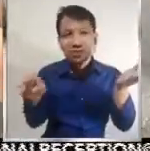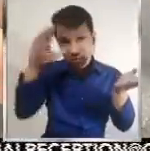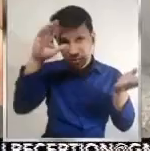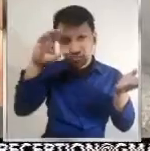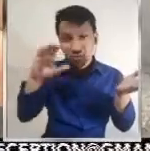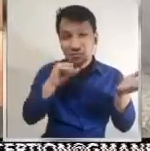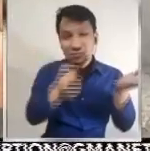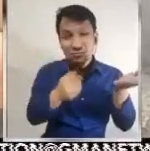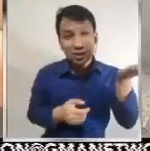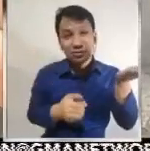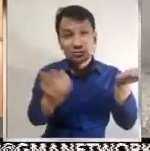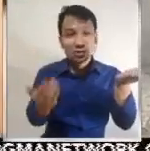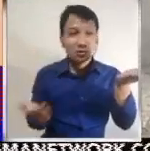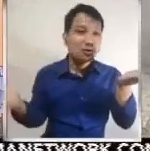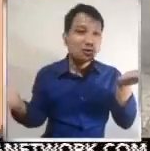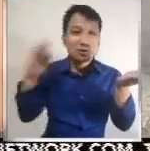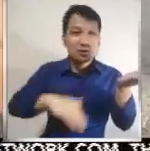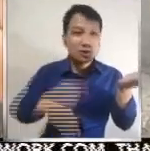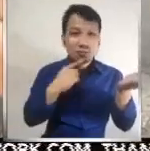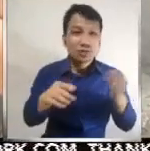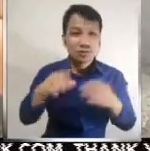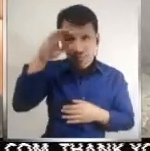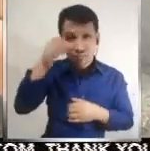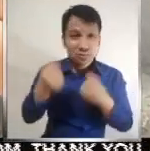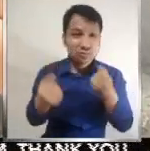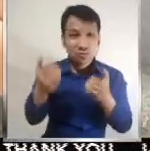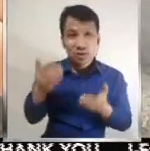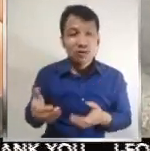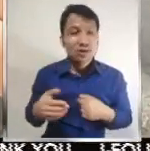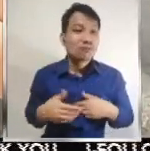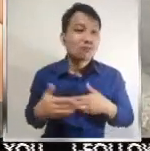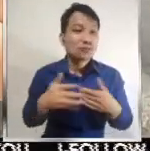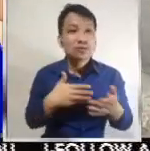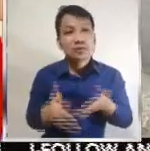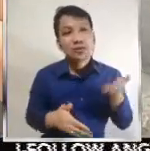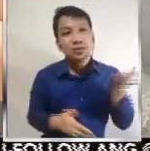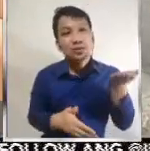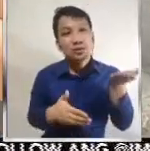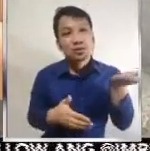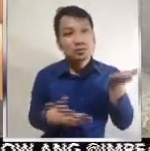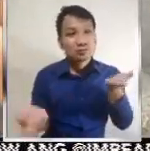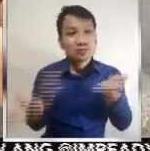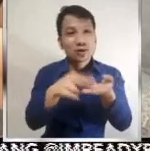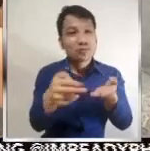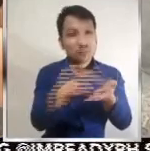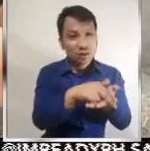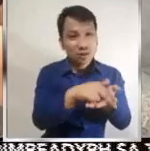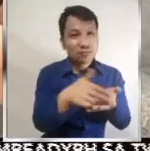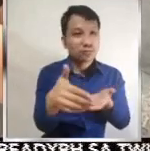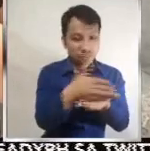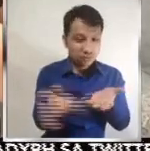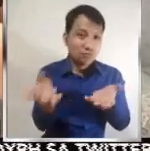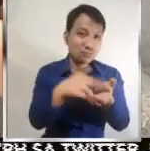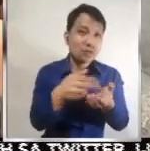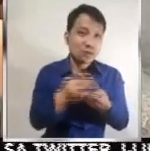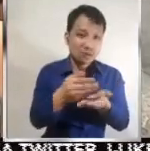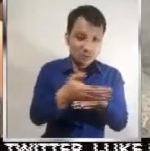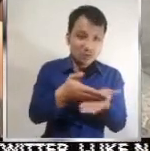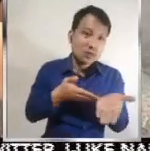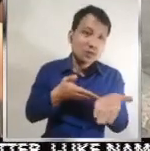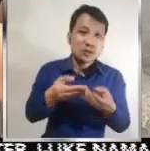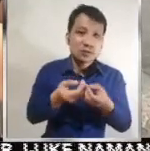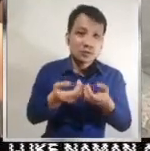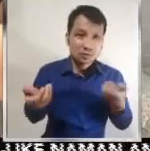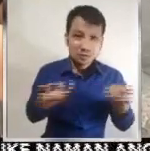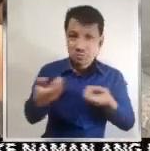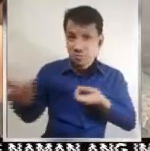Buong maghapon nandito yung mga driver, tapos kung ano man yung malilikom nila, ay paghahati-hatian nila. Tapos bukas, ganito na naman yung gagawin nila. Kaya nga sabi